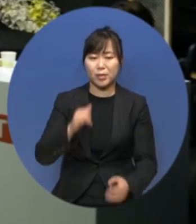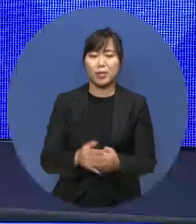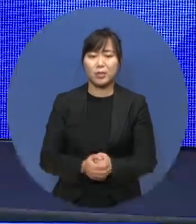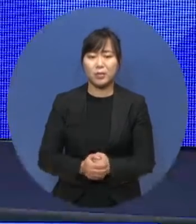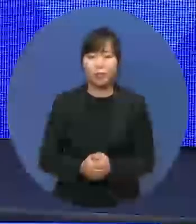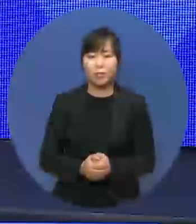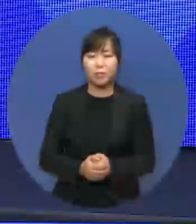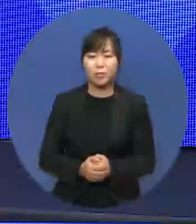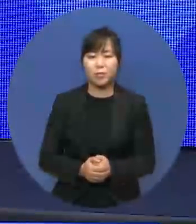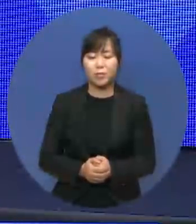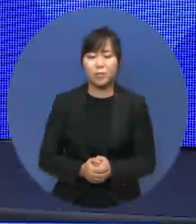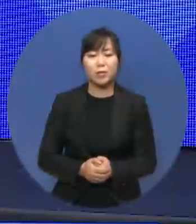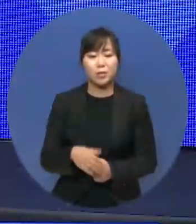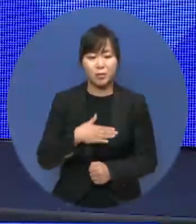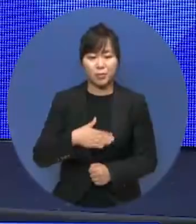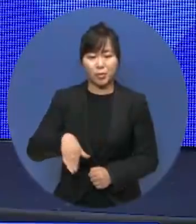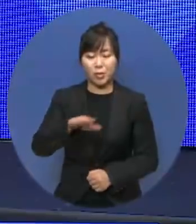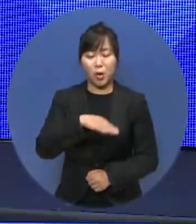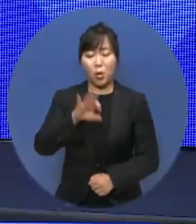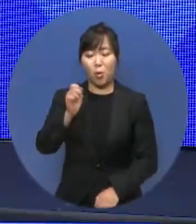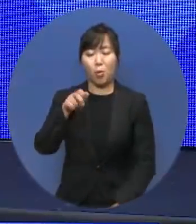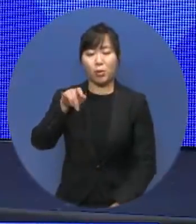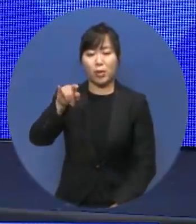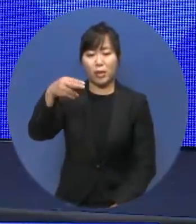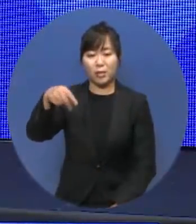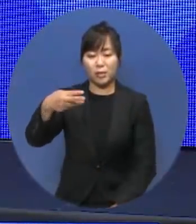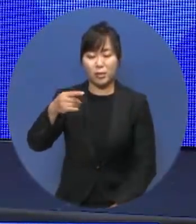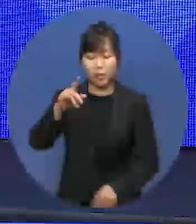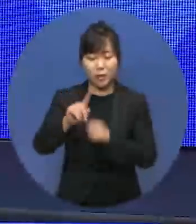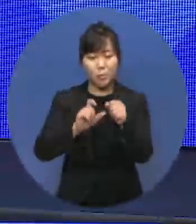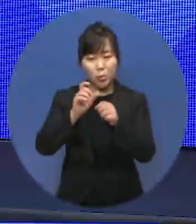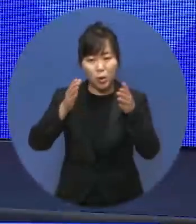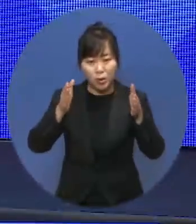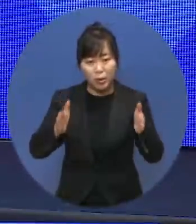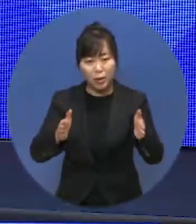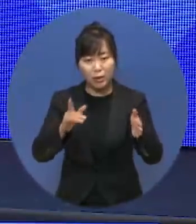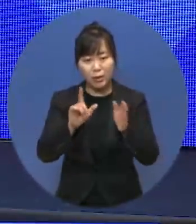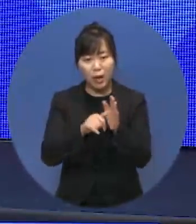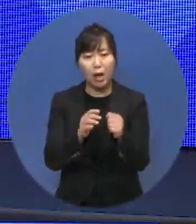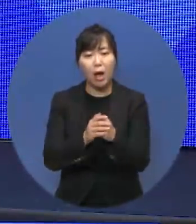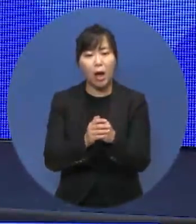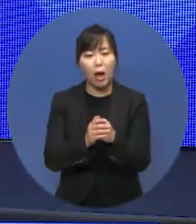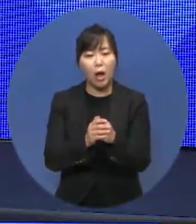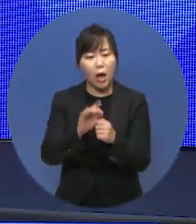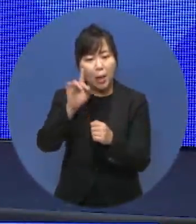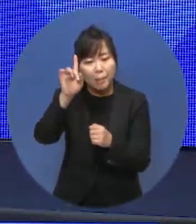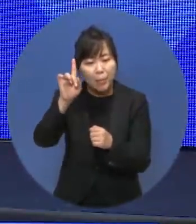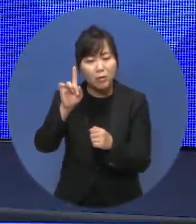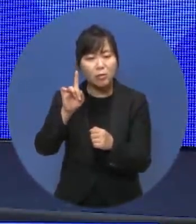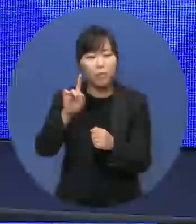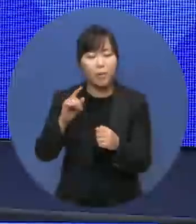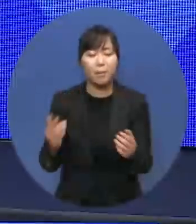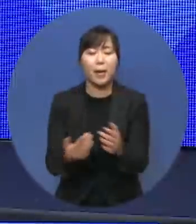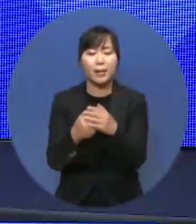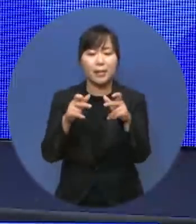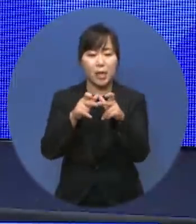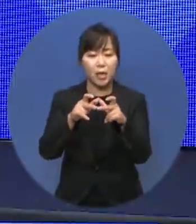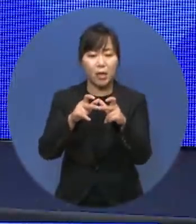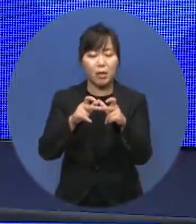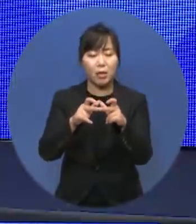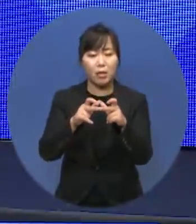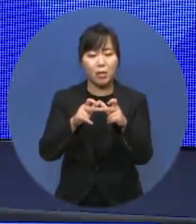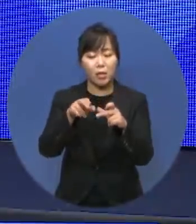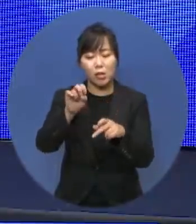이게 저희 오케스트라를 이제 15년간 운영하면서 저희 오케스트라 한 번이라도 거쳐갔던 발달장애 연주자들 분이 한 100여